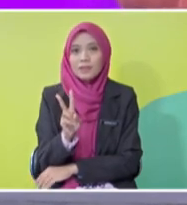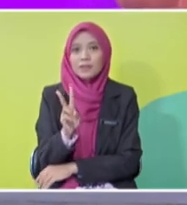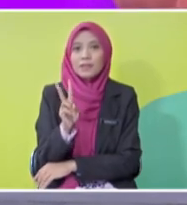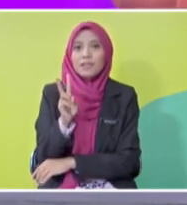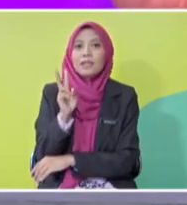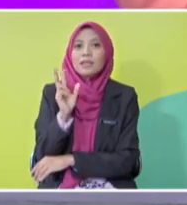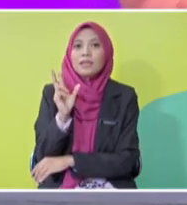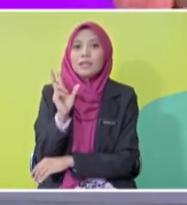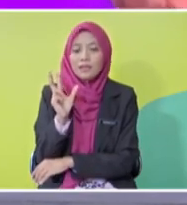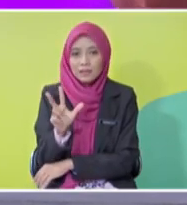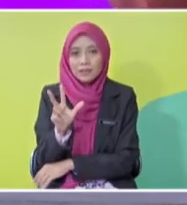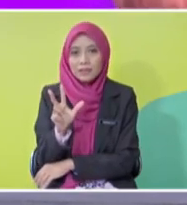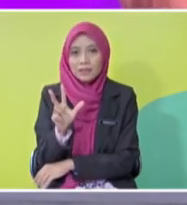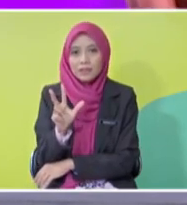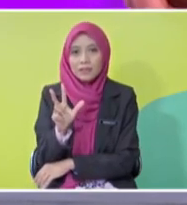tiga